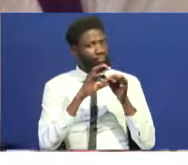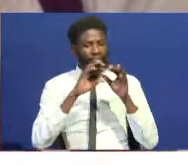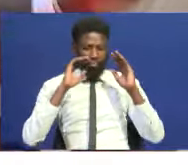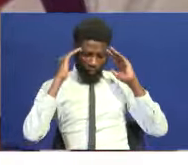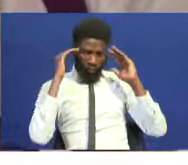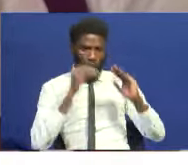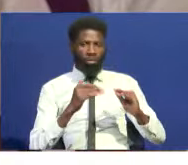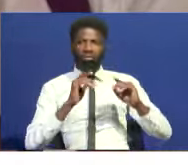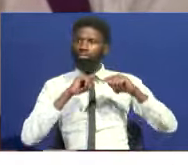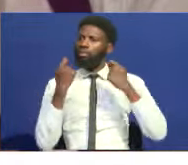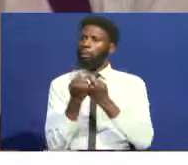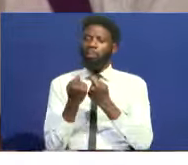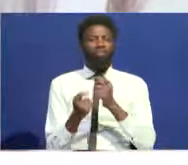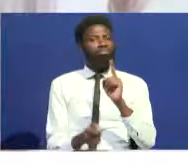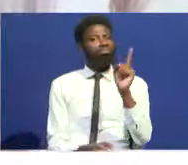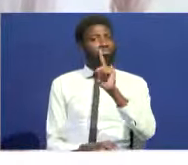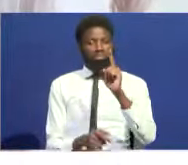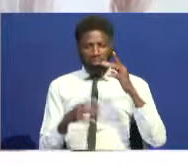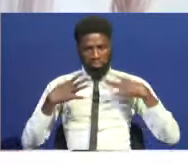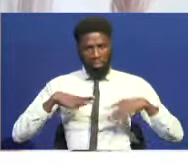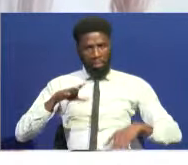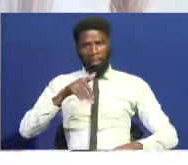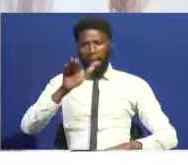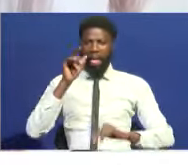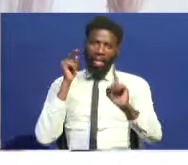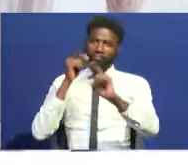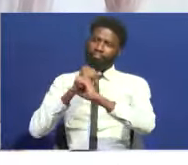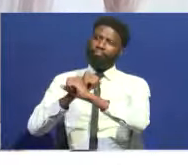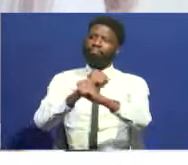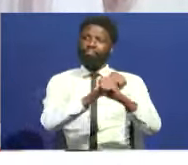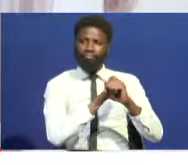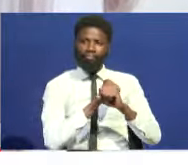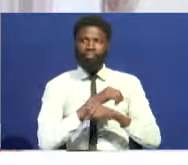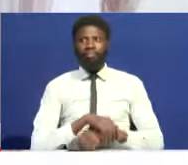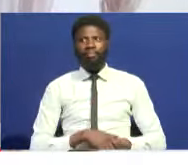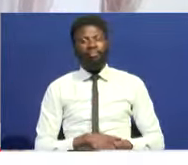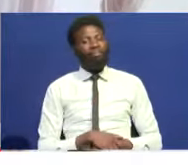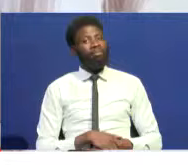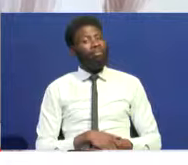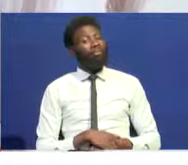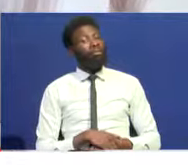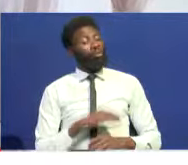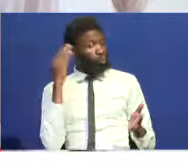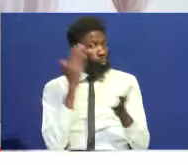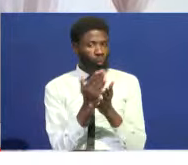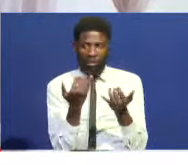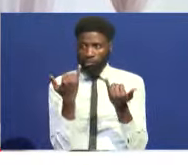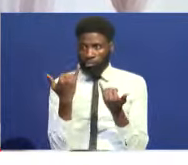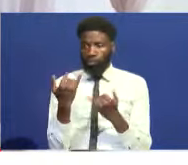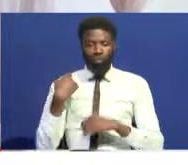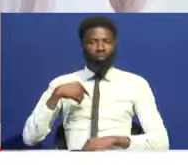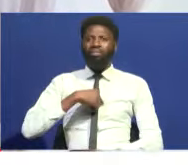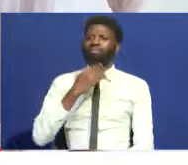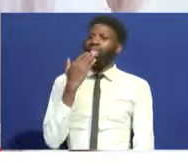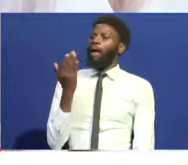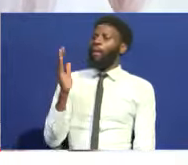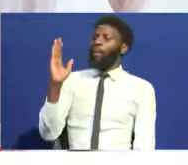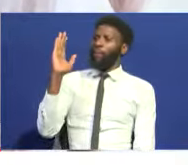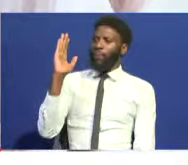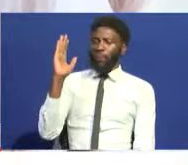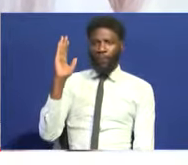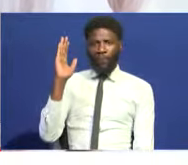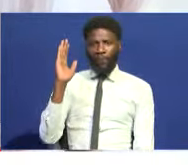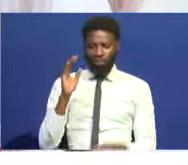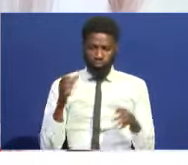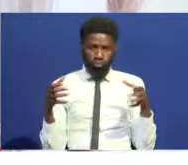ni kiongozi wa kuchunga watu wake. Basi hapo tumefika, tuseme ni kwa sababu ya uwezo wa Mwenyezi Mungu. Na hiyo boma